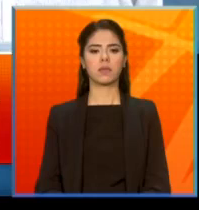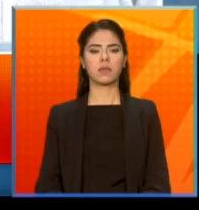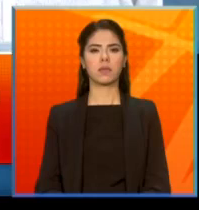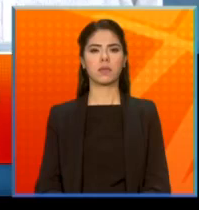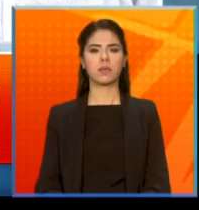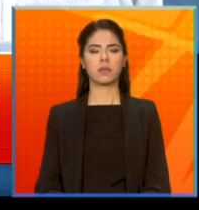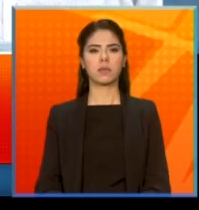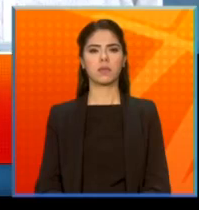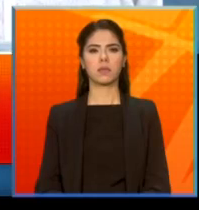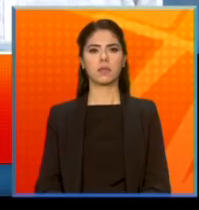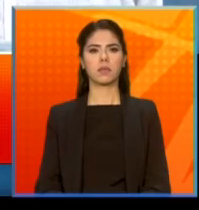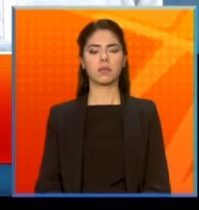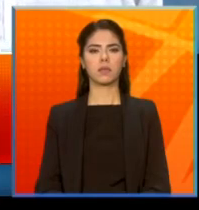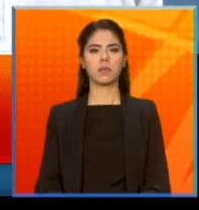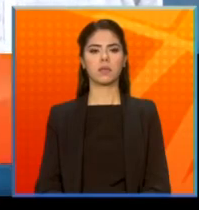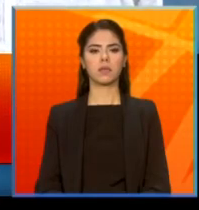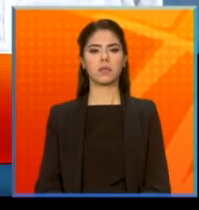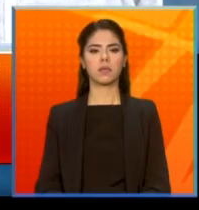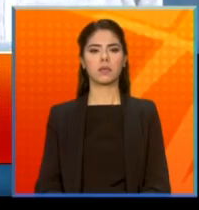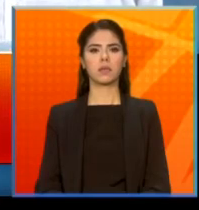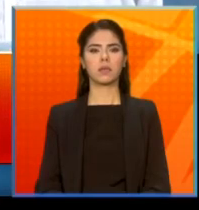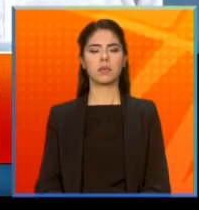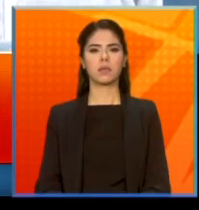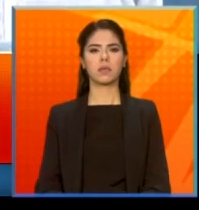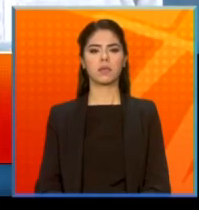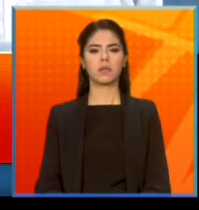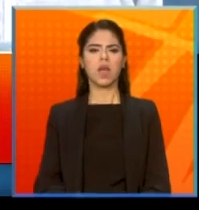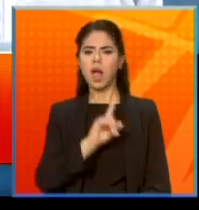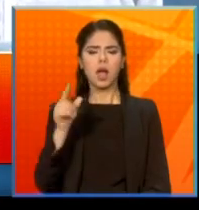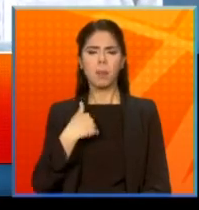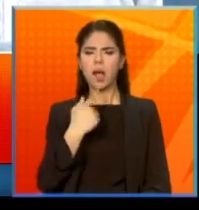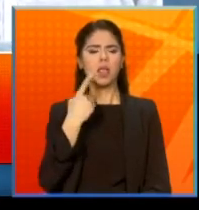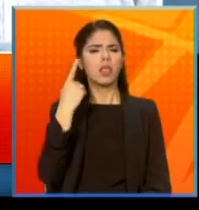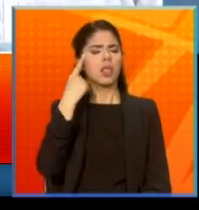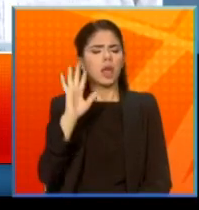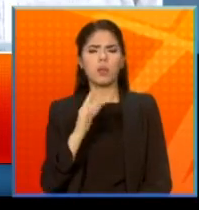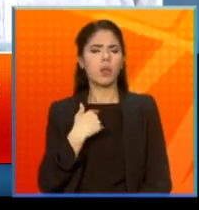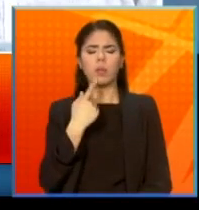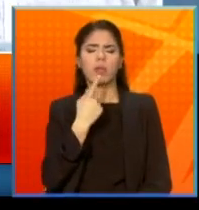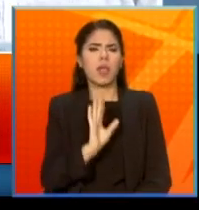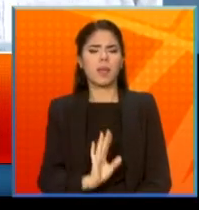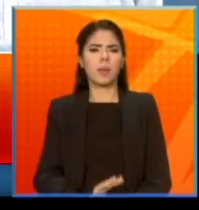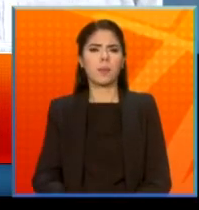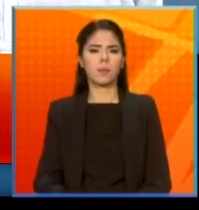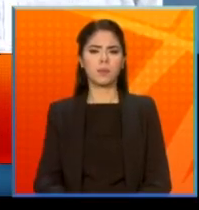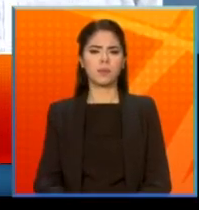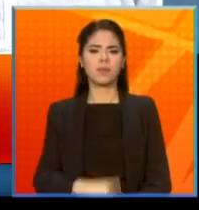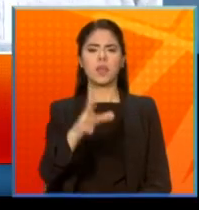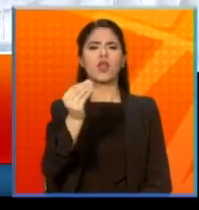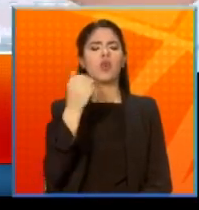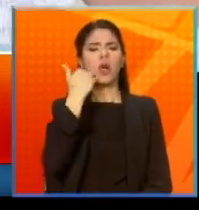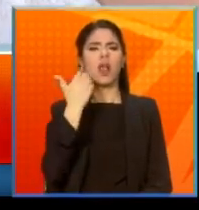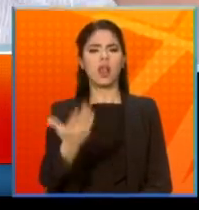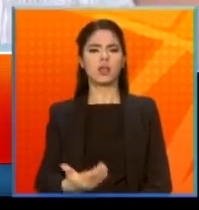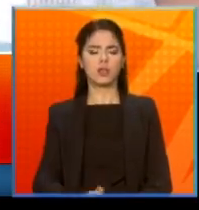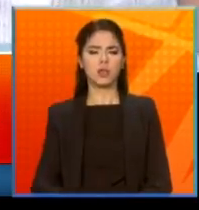bulmuşum kendime. Hayatımı yaşıyorum. Hayır öyle bir şey yok abla. Hayır ben tanımıyorum öyle. Ya sen çok öyle yalancısın ya. Öyle bir şey yok ya.